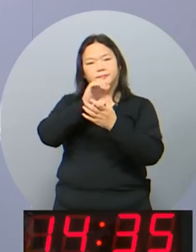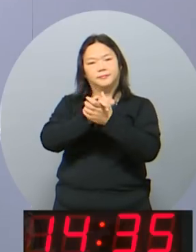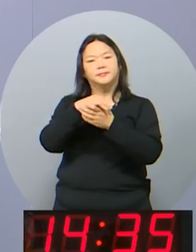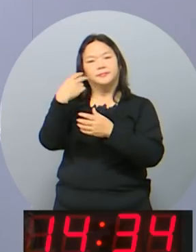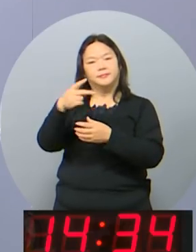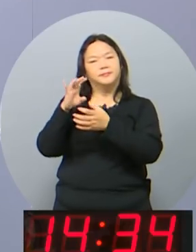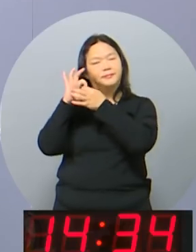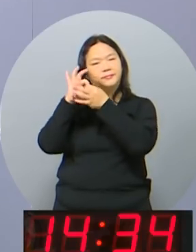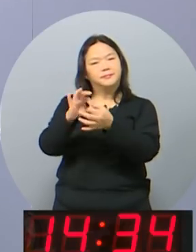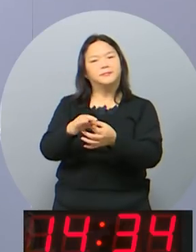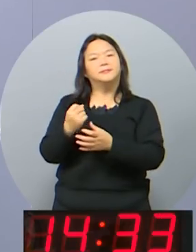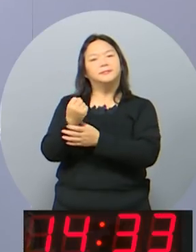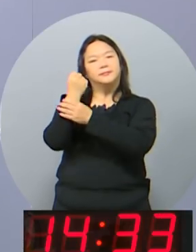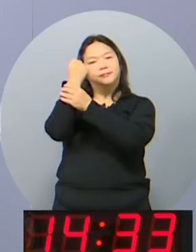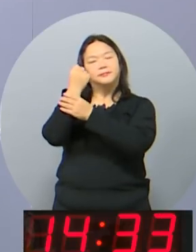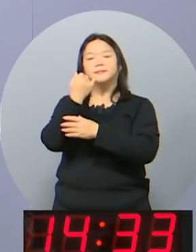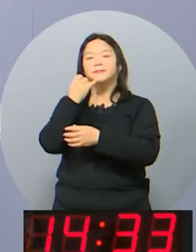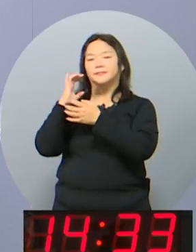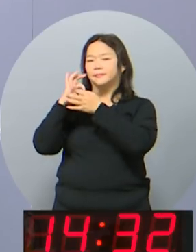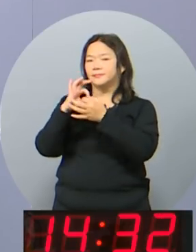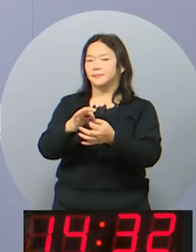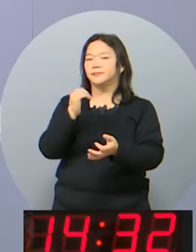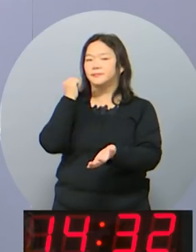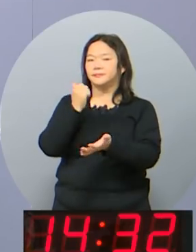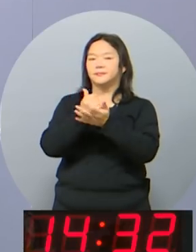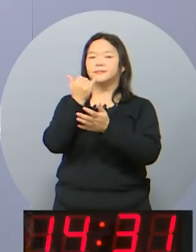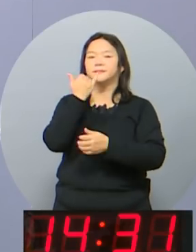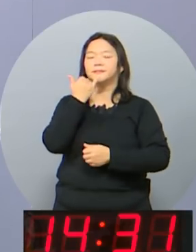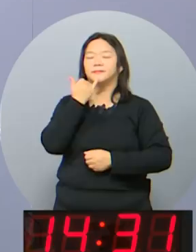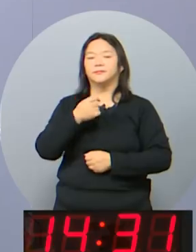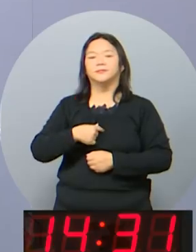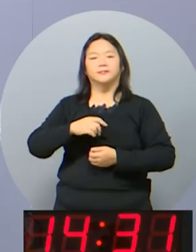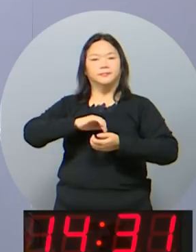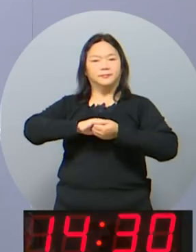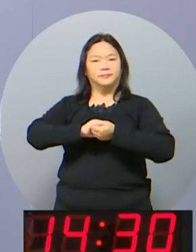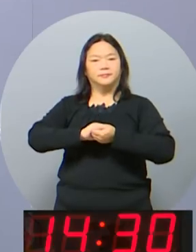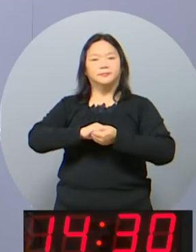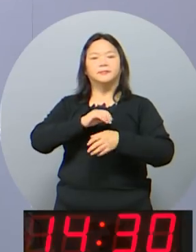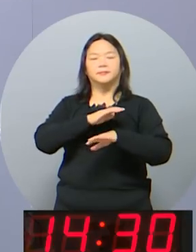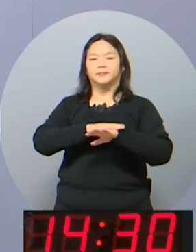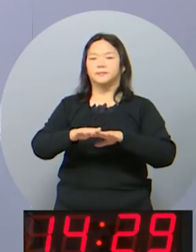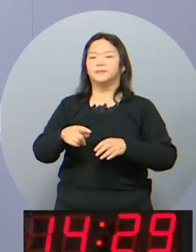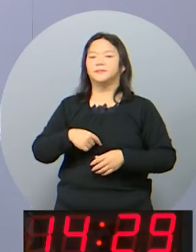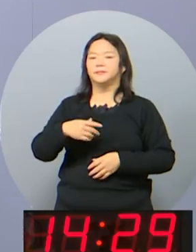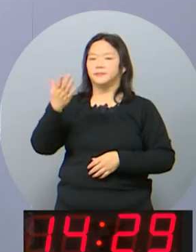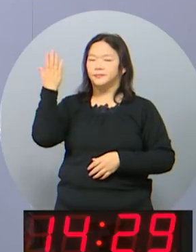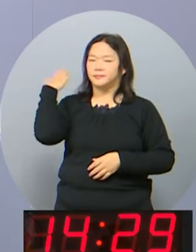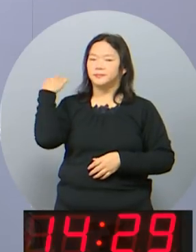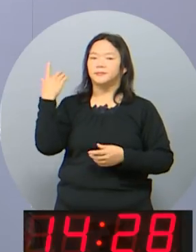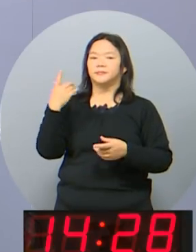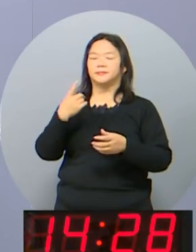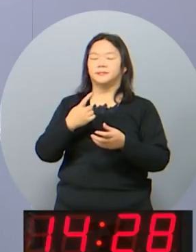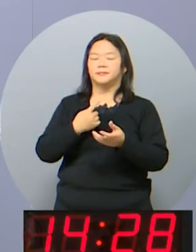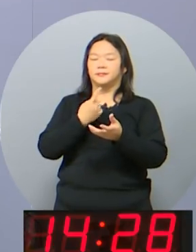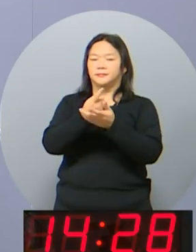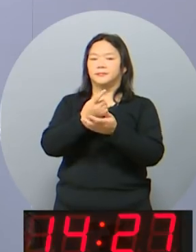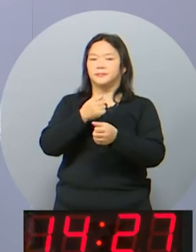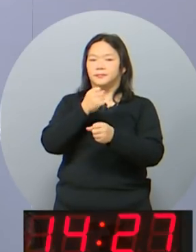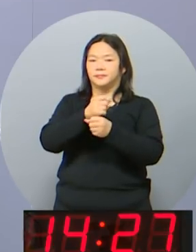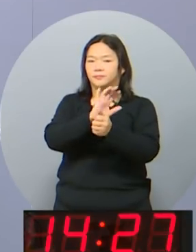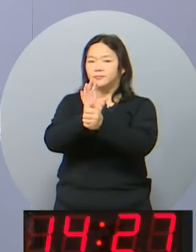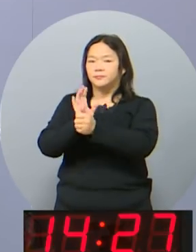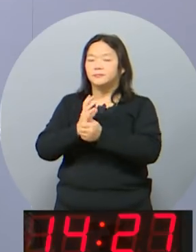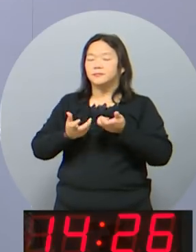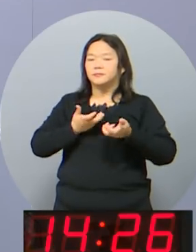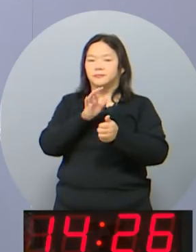利乡，和我来连任来动算。我一定秉持着我们过去在地方上热心服